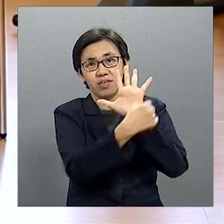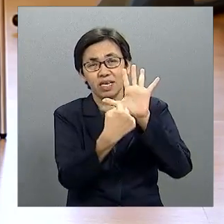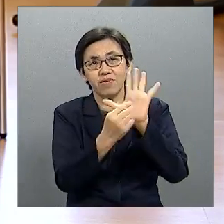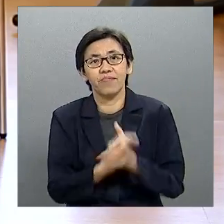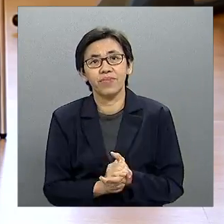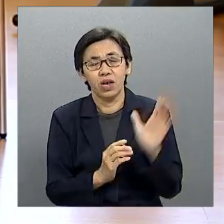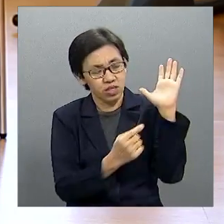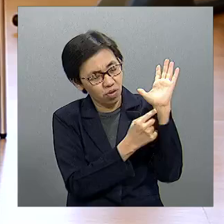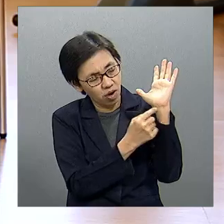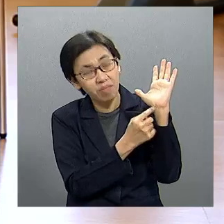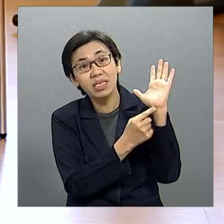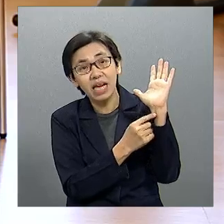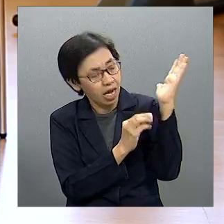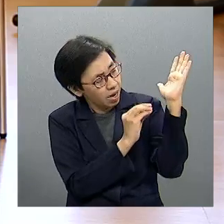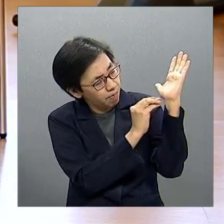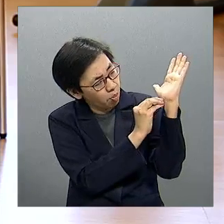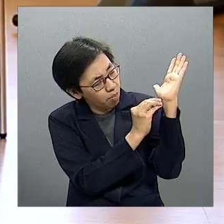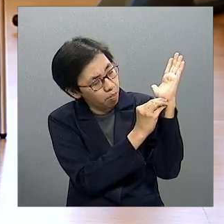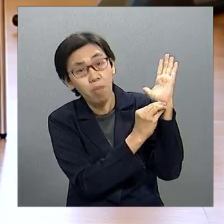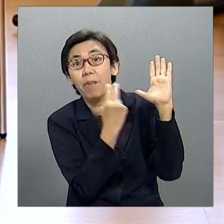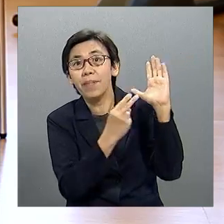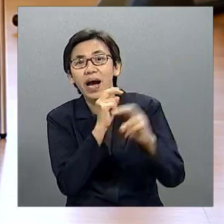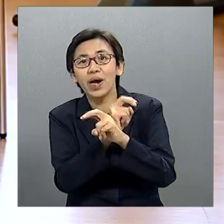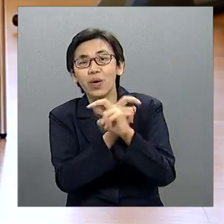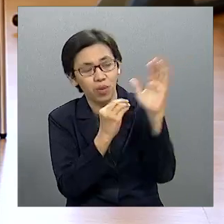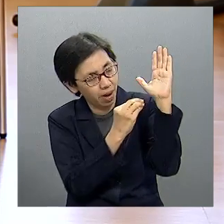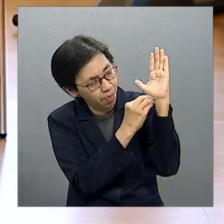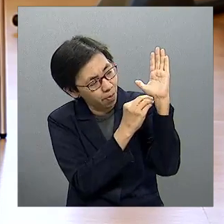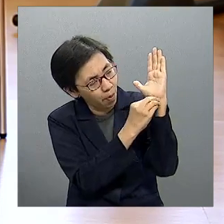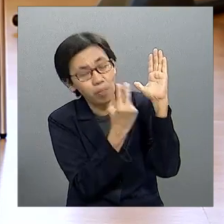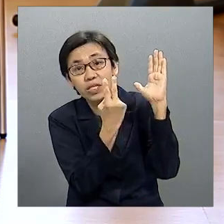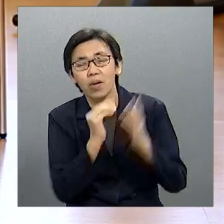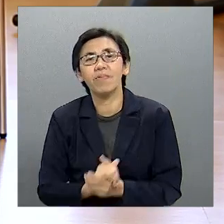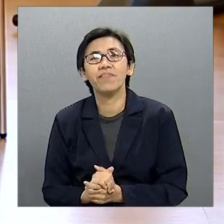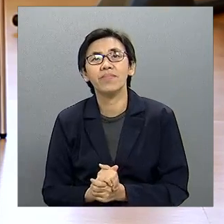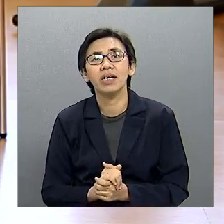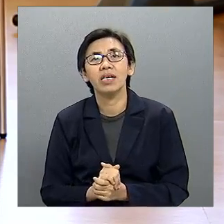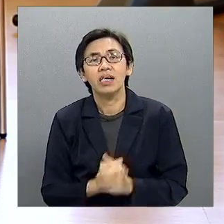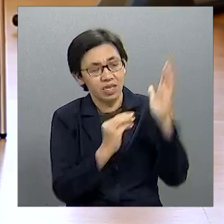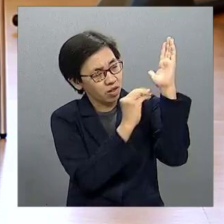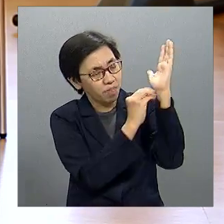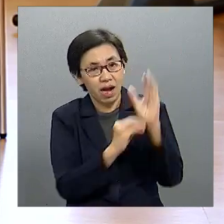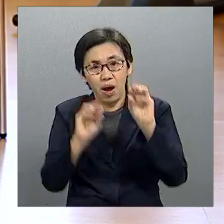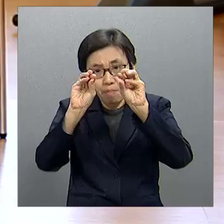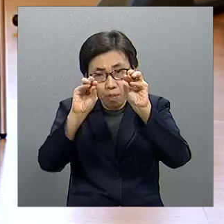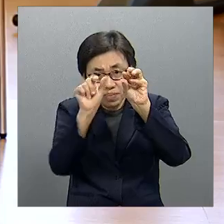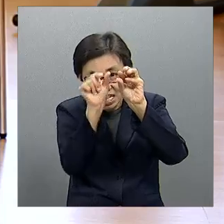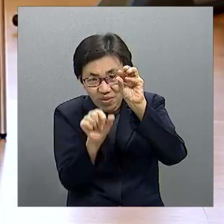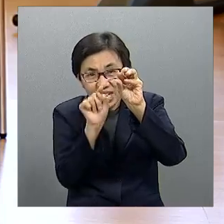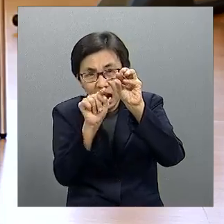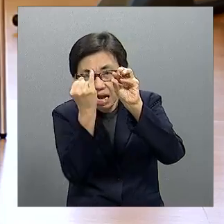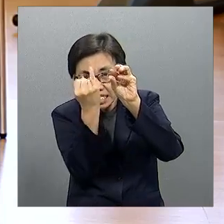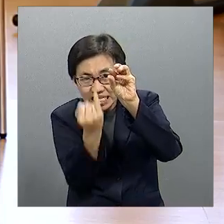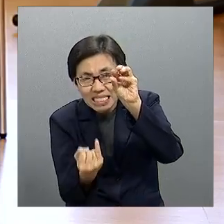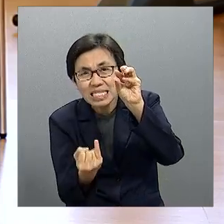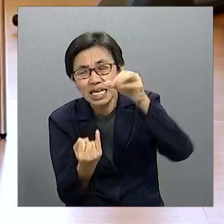มีตัวปุ่มกระดูกอยู่นะครับตัวปุ่มกระดูกอยู่2ตัวนะครับซึ่งตรงกลางระหว่างปุ่มกระดูกเนี่ยนะครับมันจะมีเส้นประสาทนะครับเขาเรียกเส้นประส